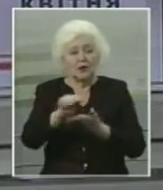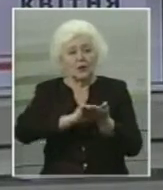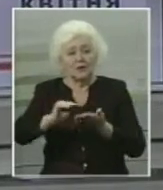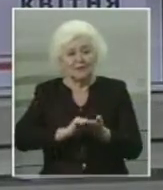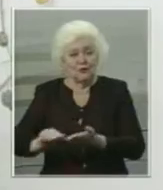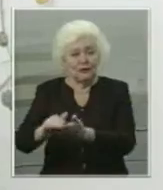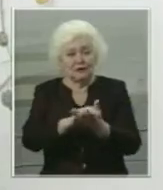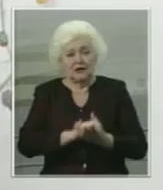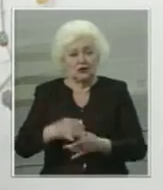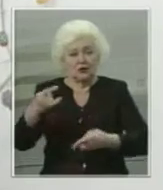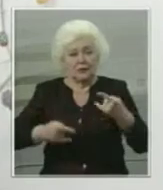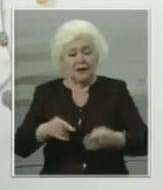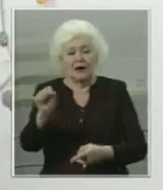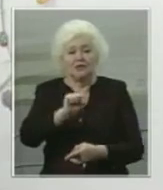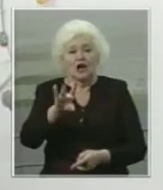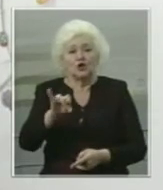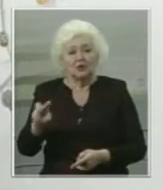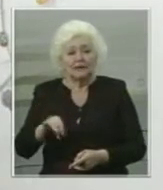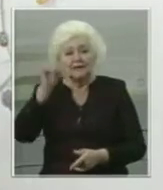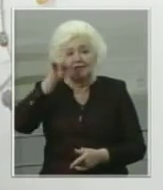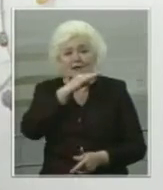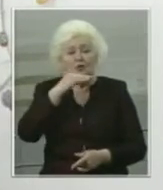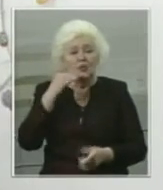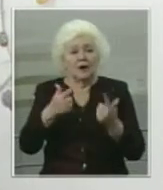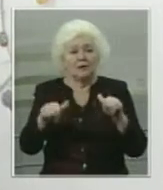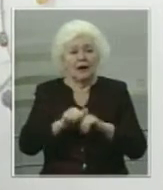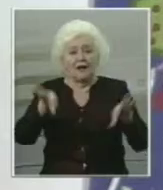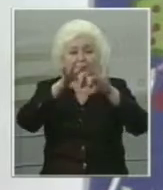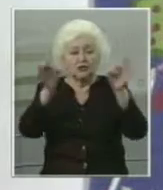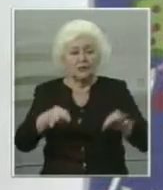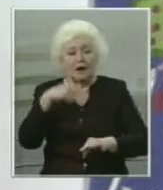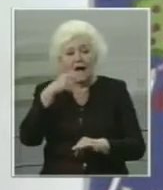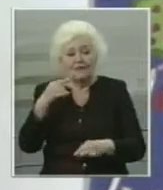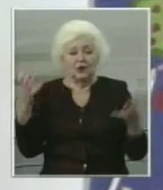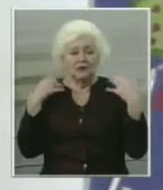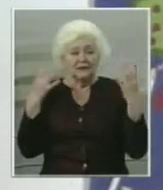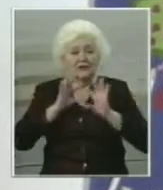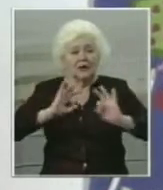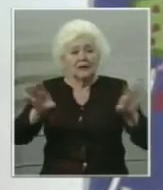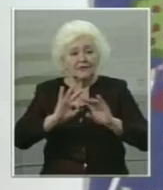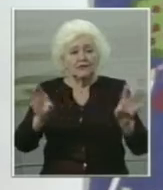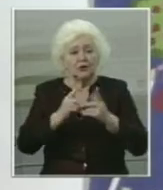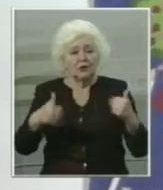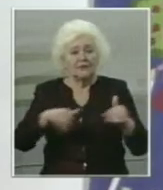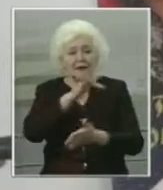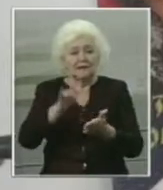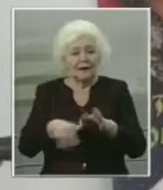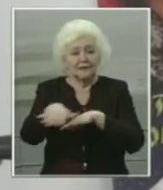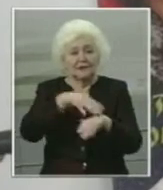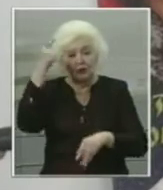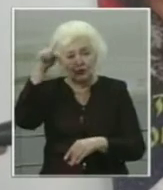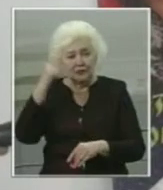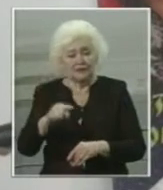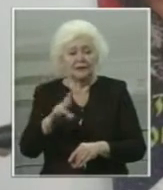Суспільного. Анжеліка Рудницька відома в багатьох галузях мистецтва, говорить начальниця інформаційного відділу Центру народної